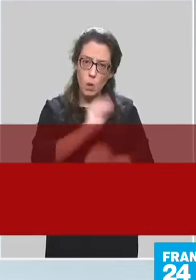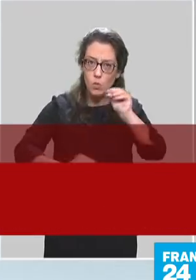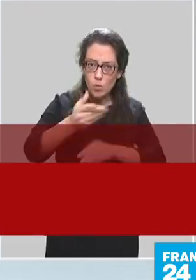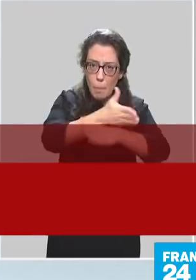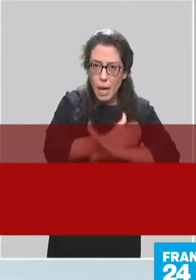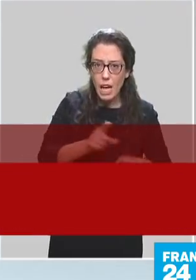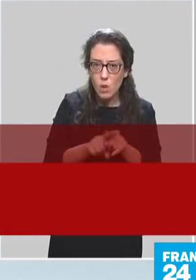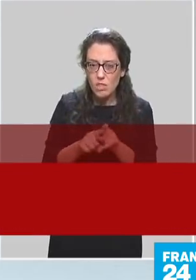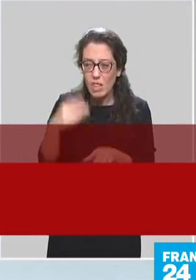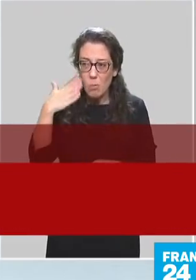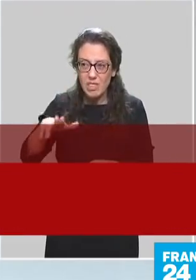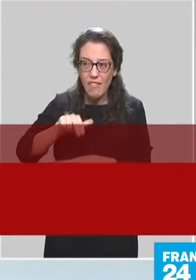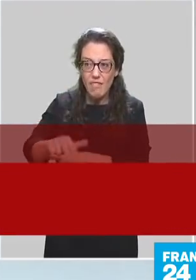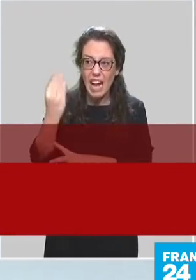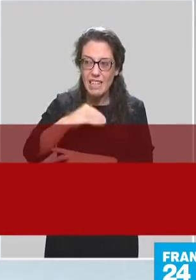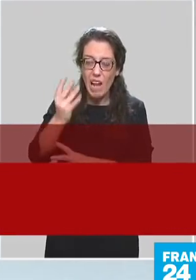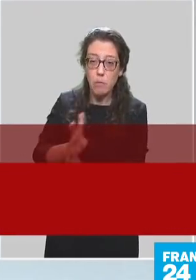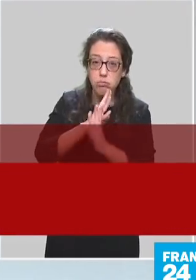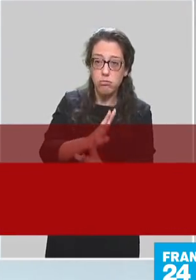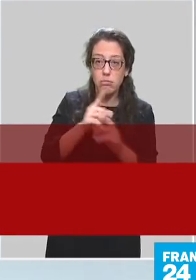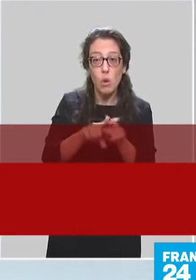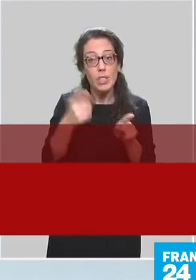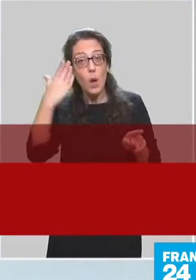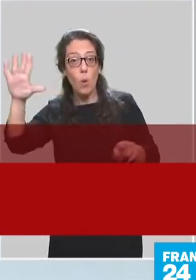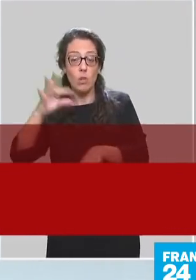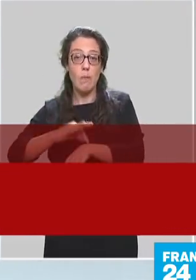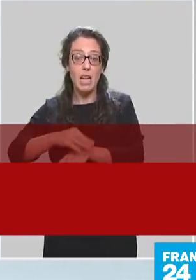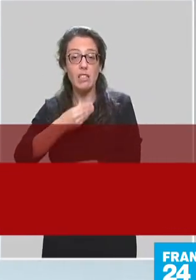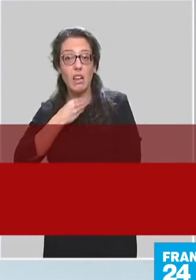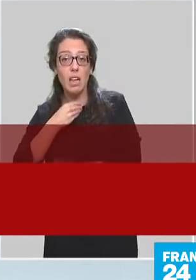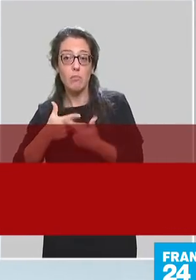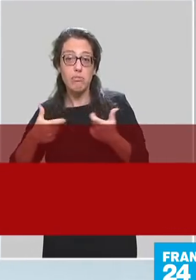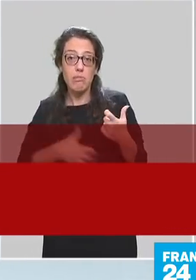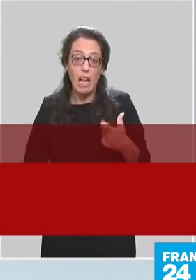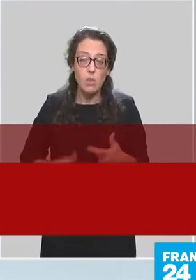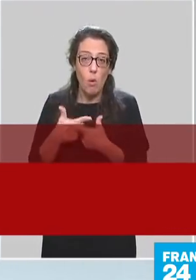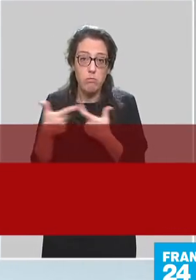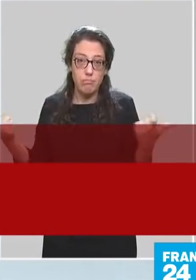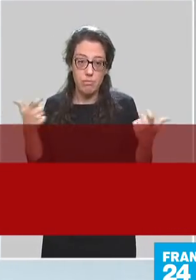activité de l'hiver et les épidémies de Covid, bronchiolite, grippe et gastroentérite.